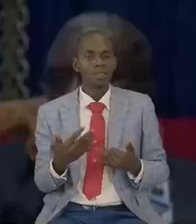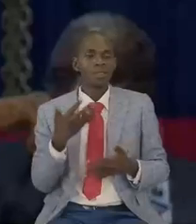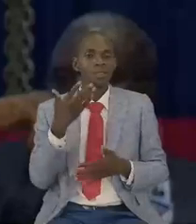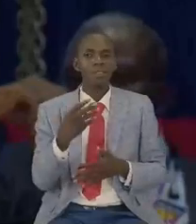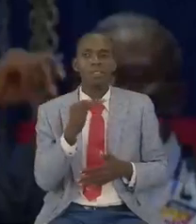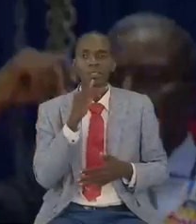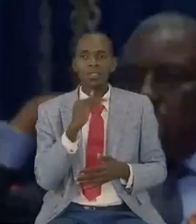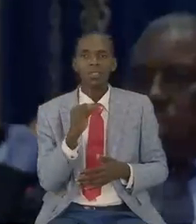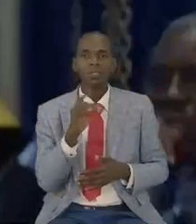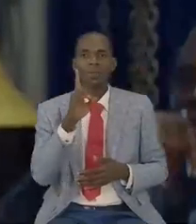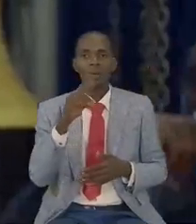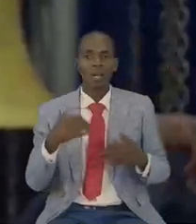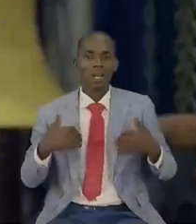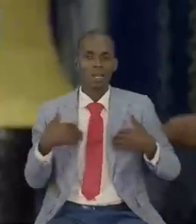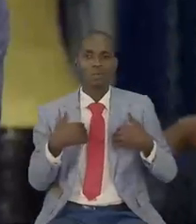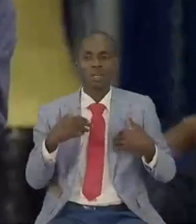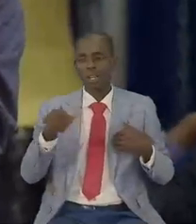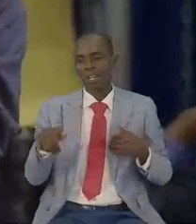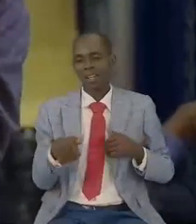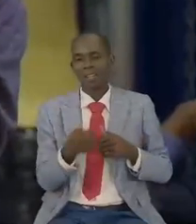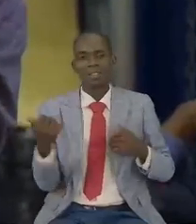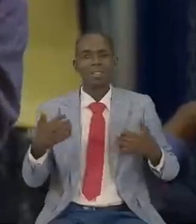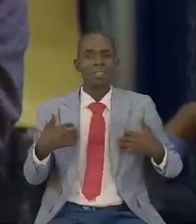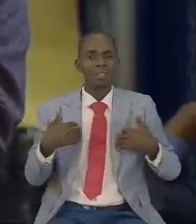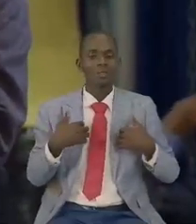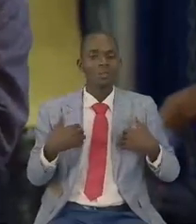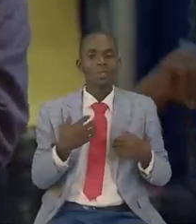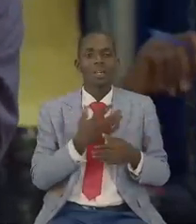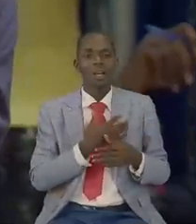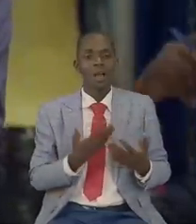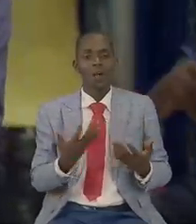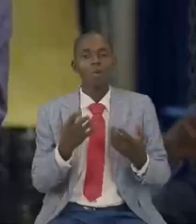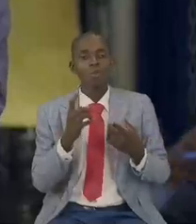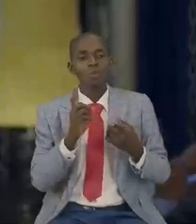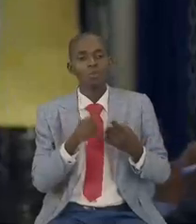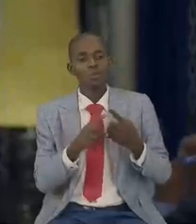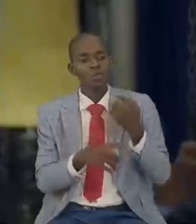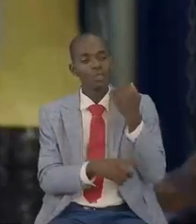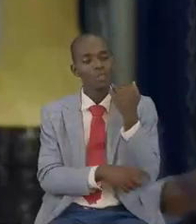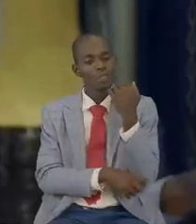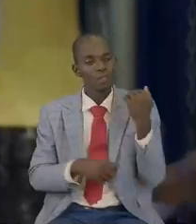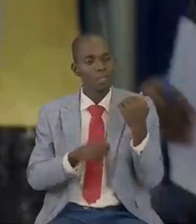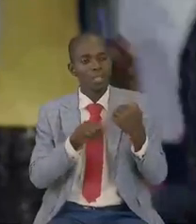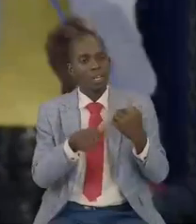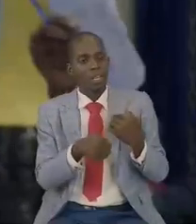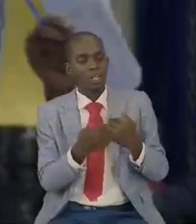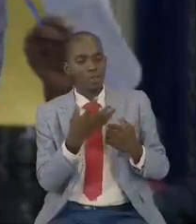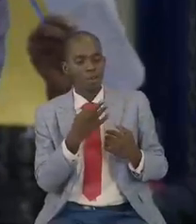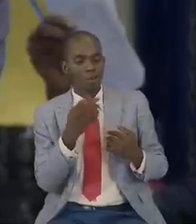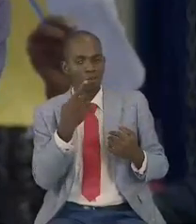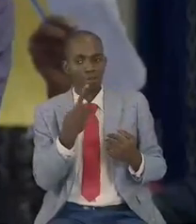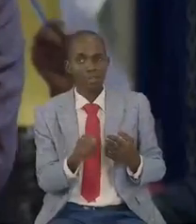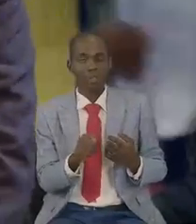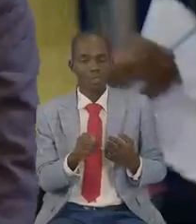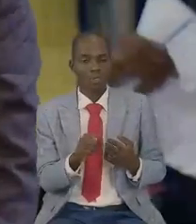il y a un animal, un autre animal, et qui veut maintenant aller prendre un